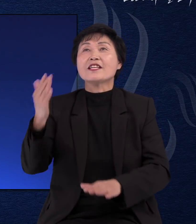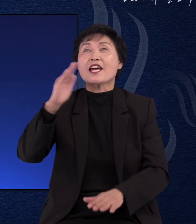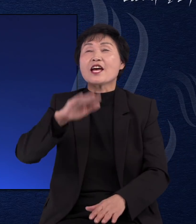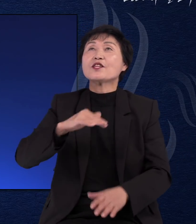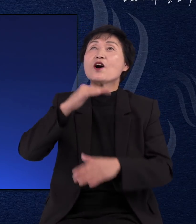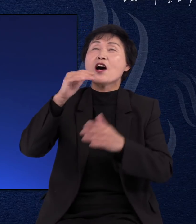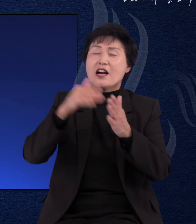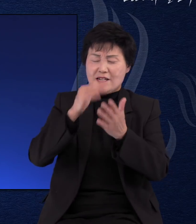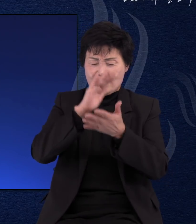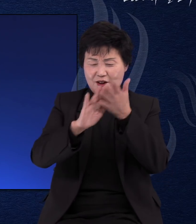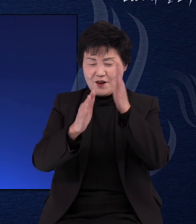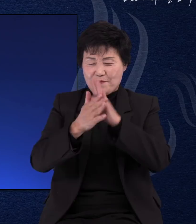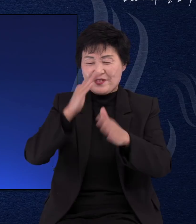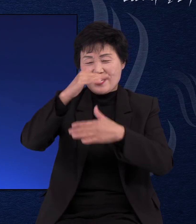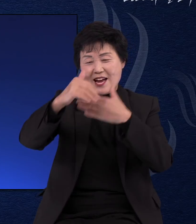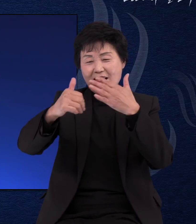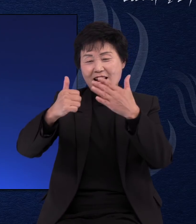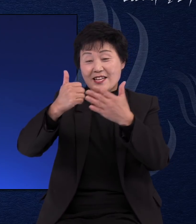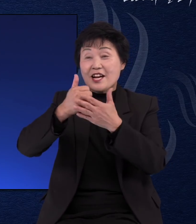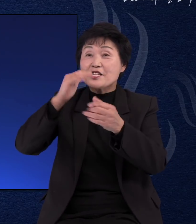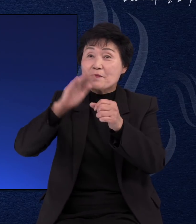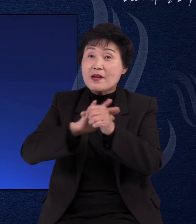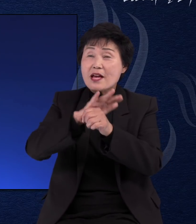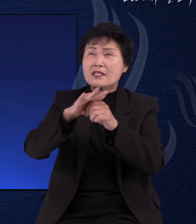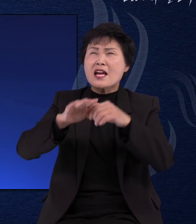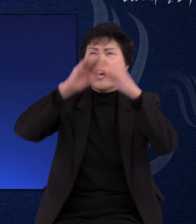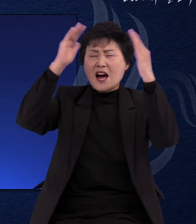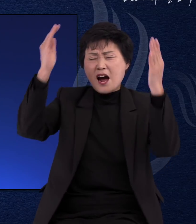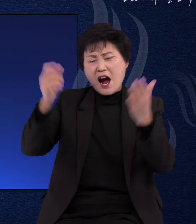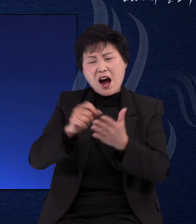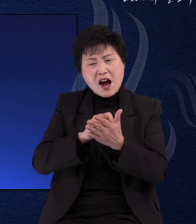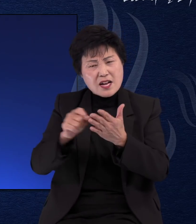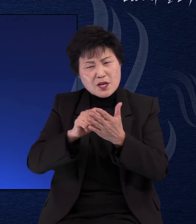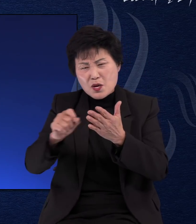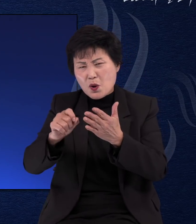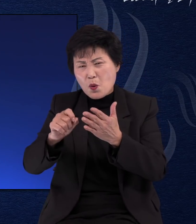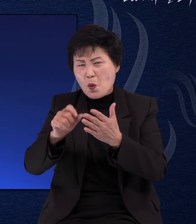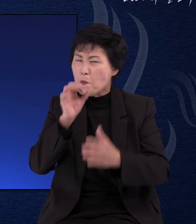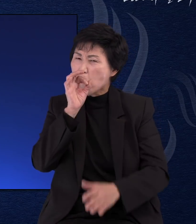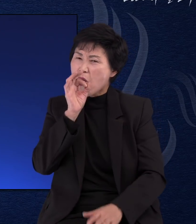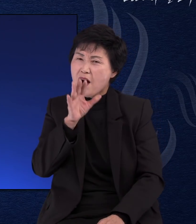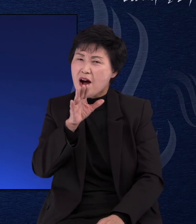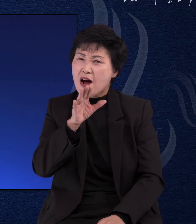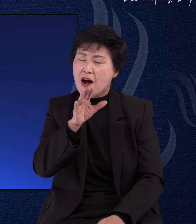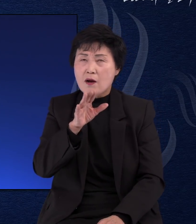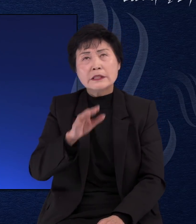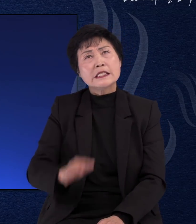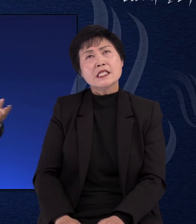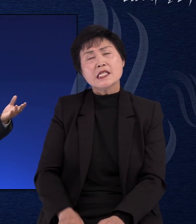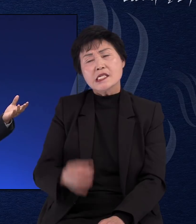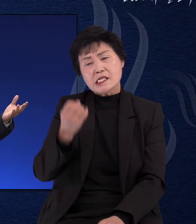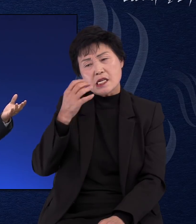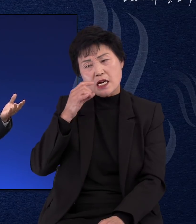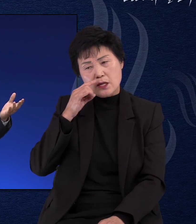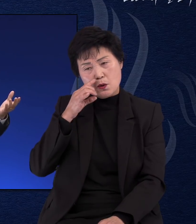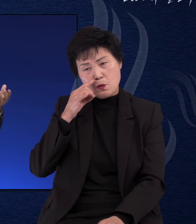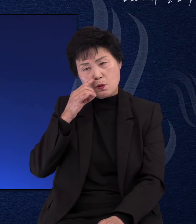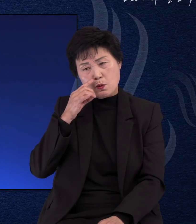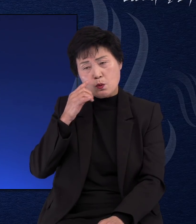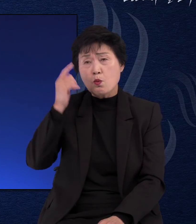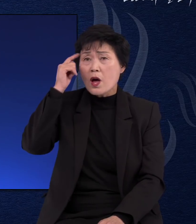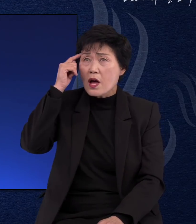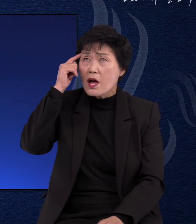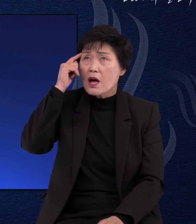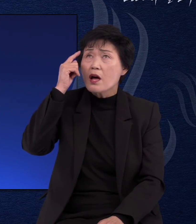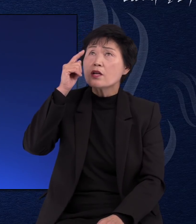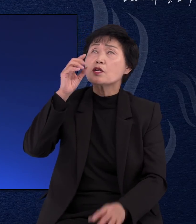하나님의 사랑 다 기록할 수 없겠네. 궁금증이 들더라고요. 아니, 저